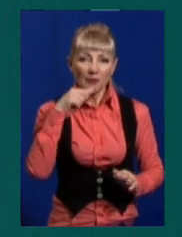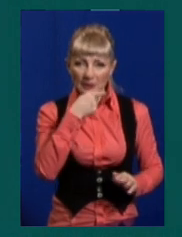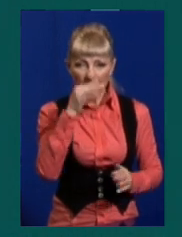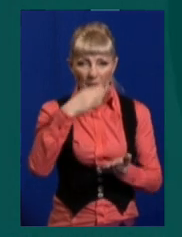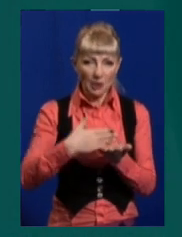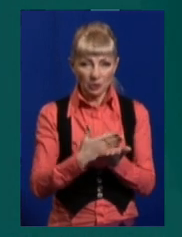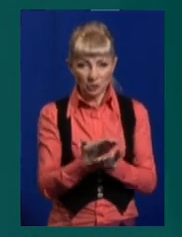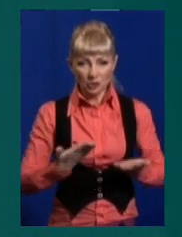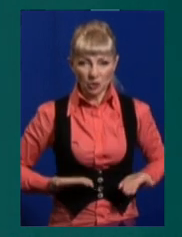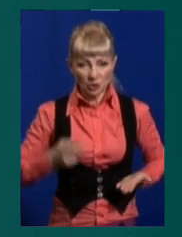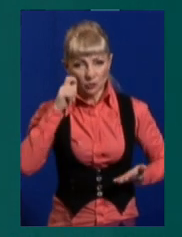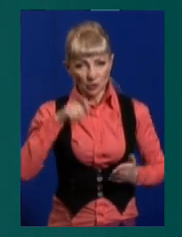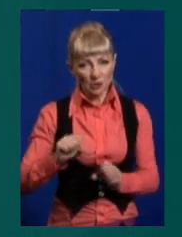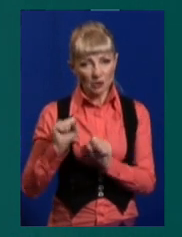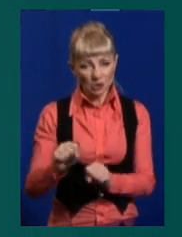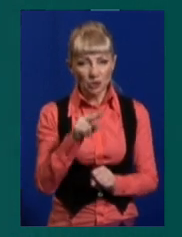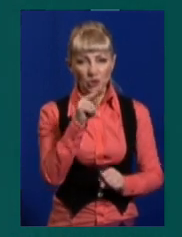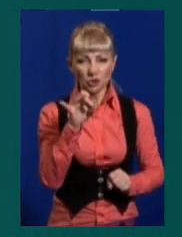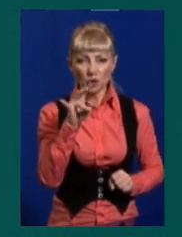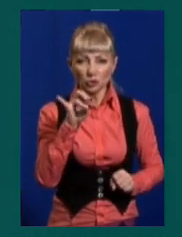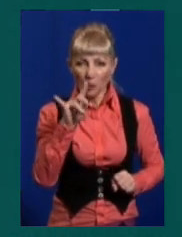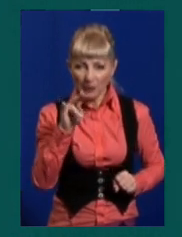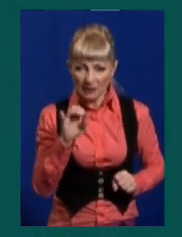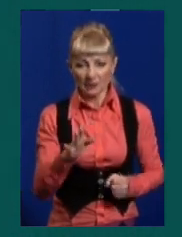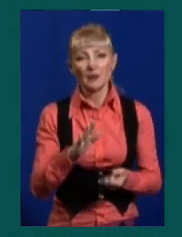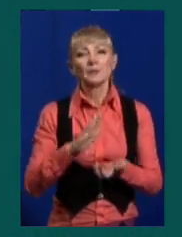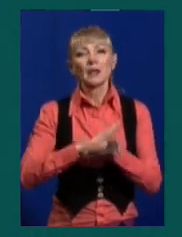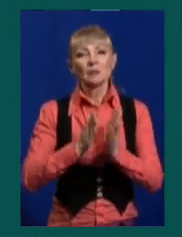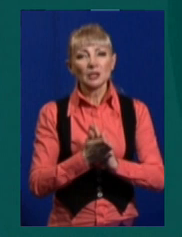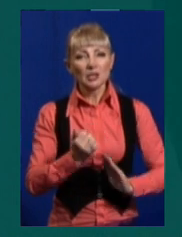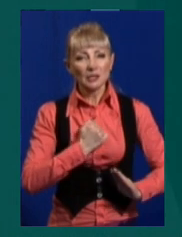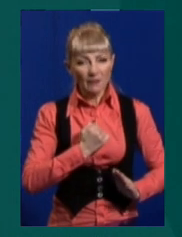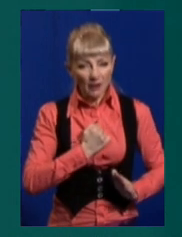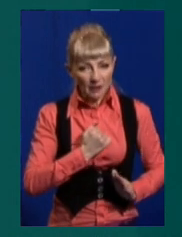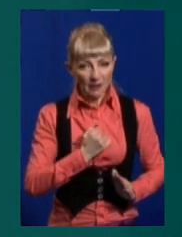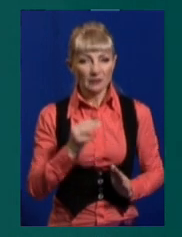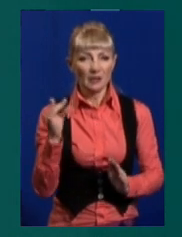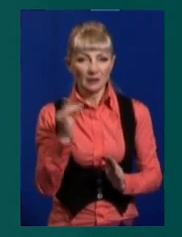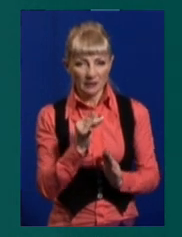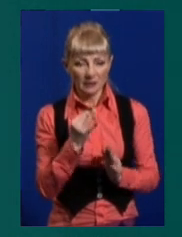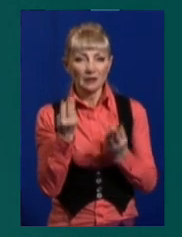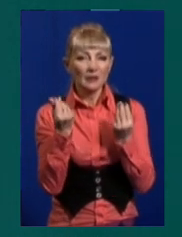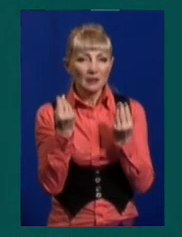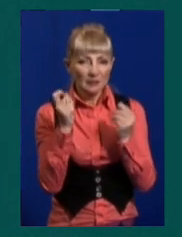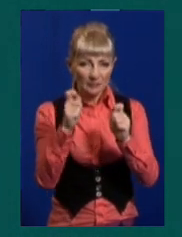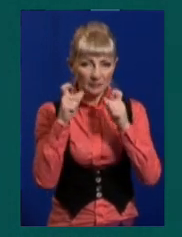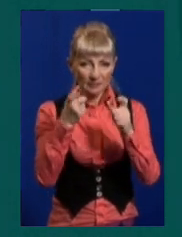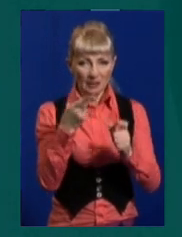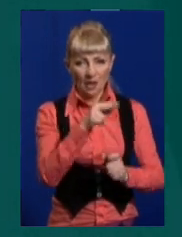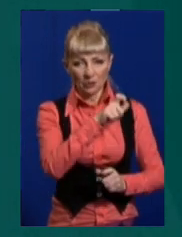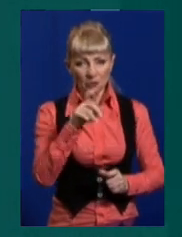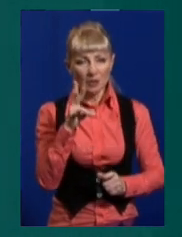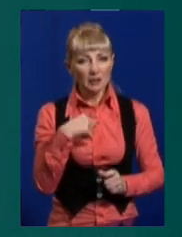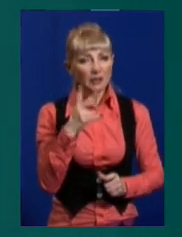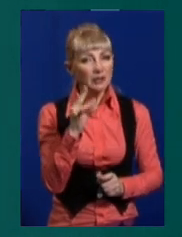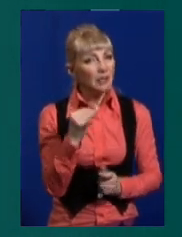Від захисту чорнобильців, позиції щодо військового стану, до нашої точки зору на грабіжницькі комунальні тарифи для населення. Ми в жодному разі